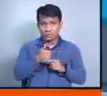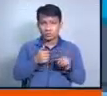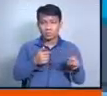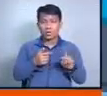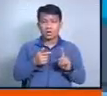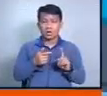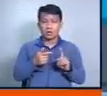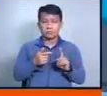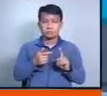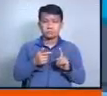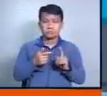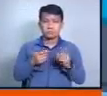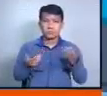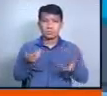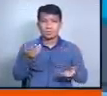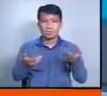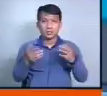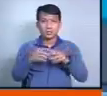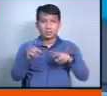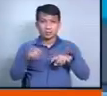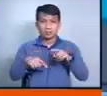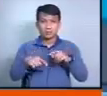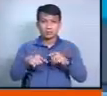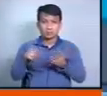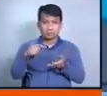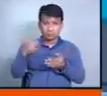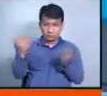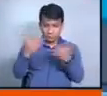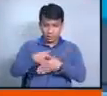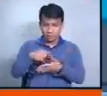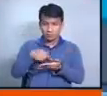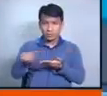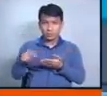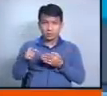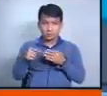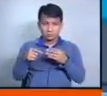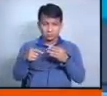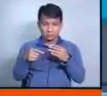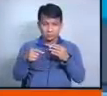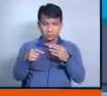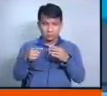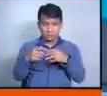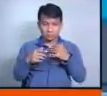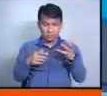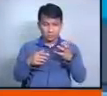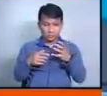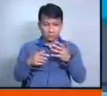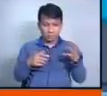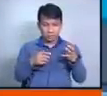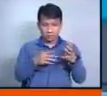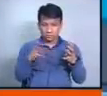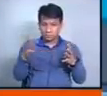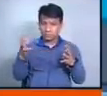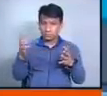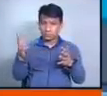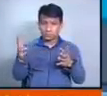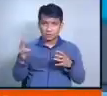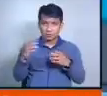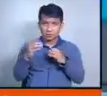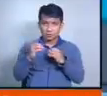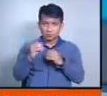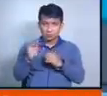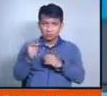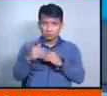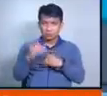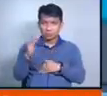yung pong... difference po from 400 halimbawa to 537 pati yung OT.